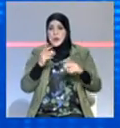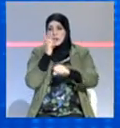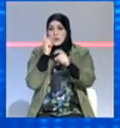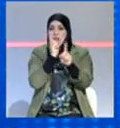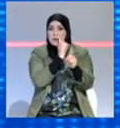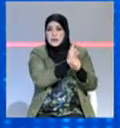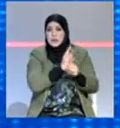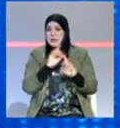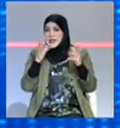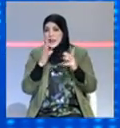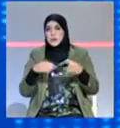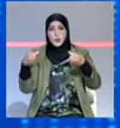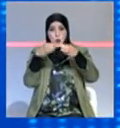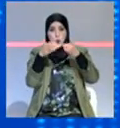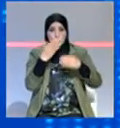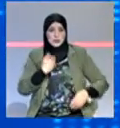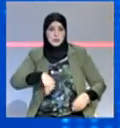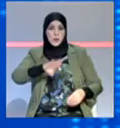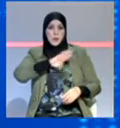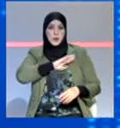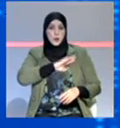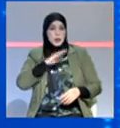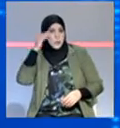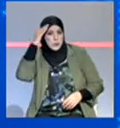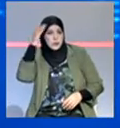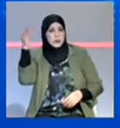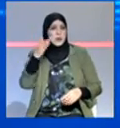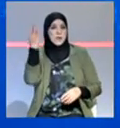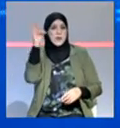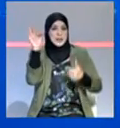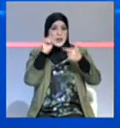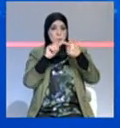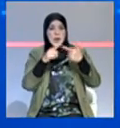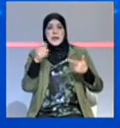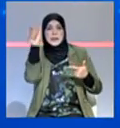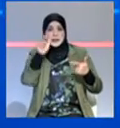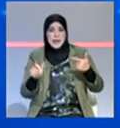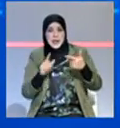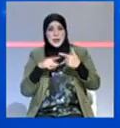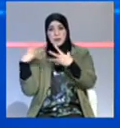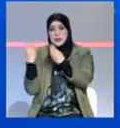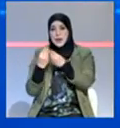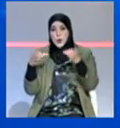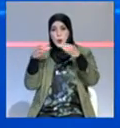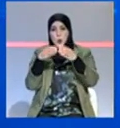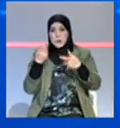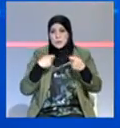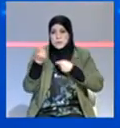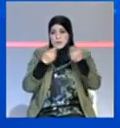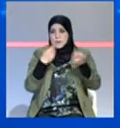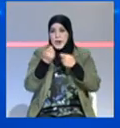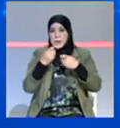بعدد من كبار المسؤولين السياسيين الفرنسيين والايطاليين الى جانب مستثمرين و فاعلين